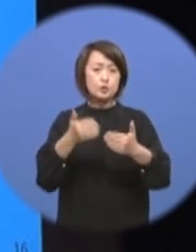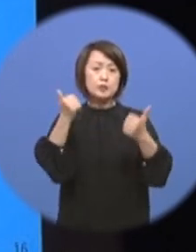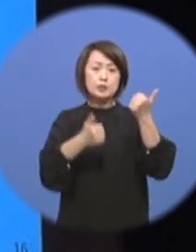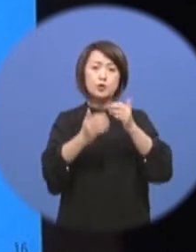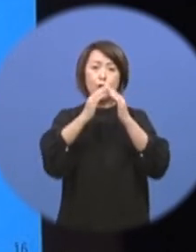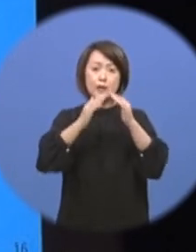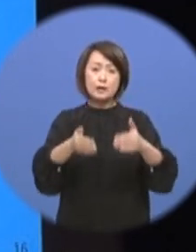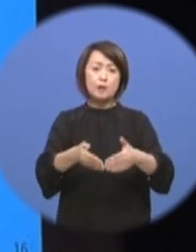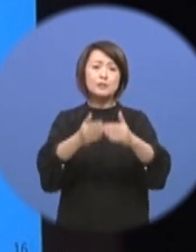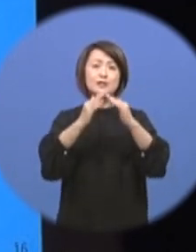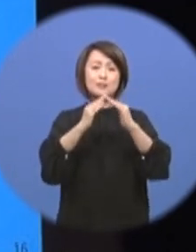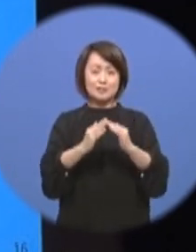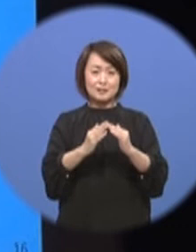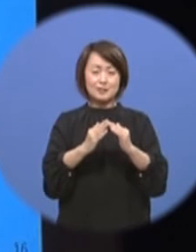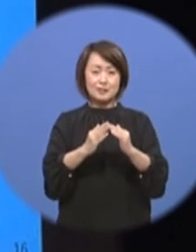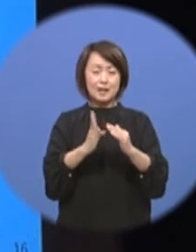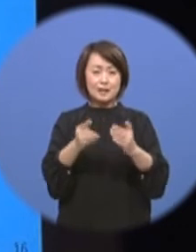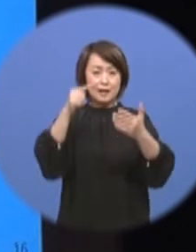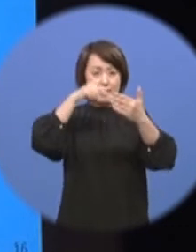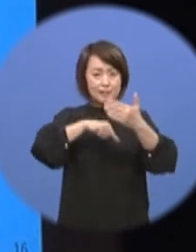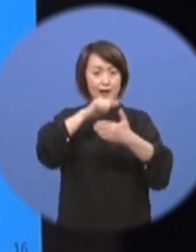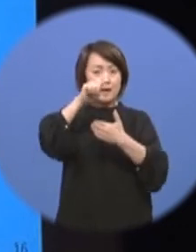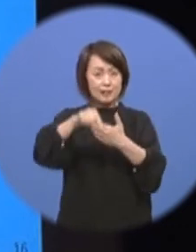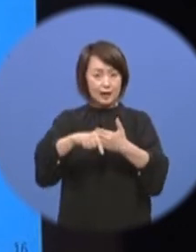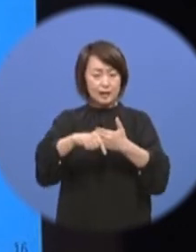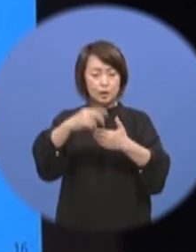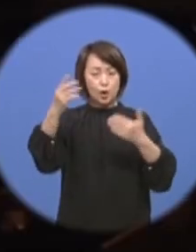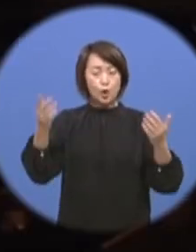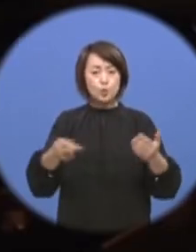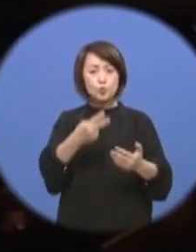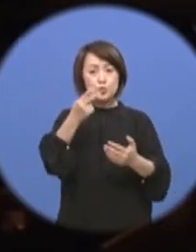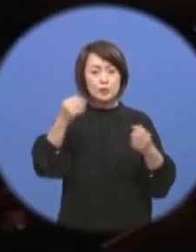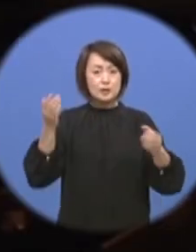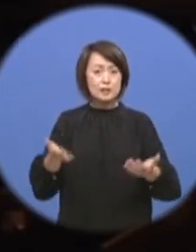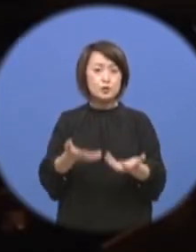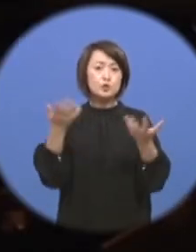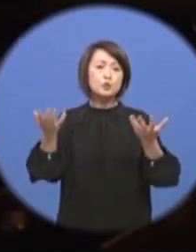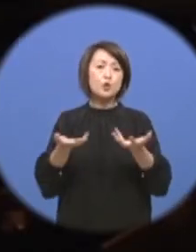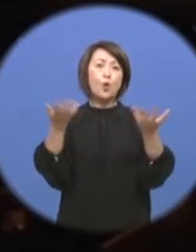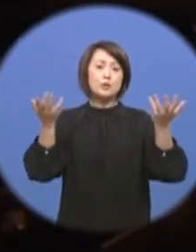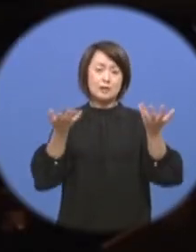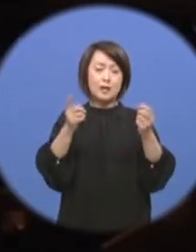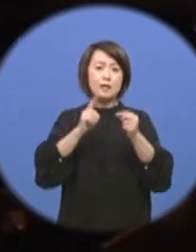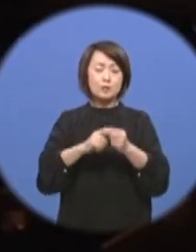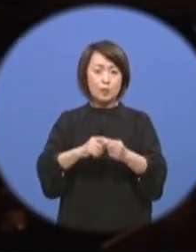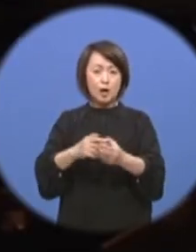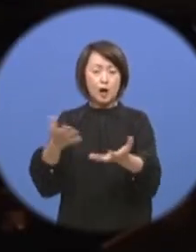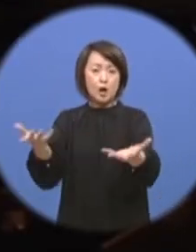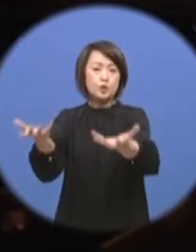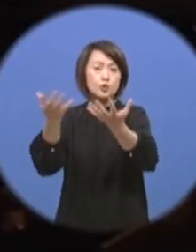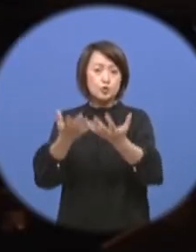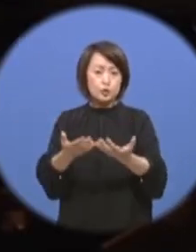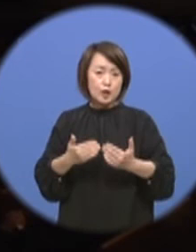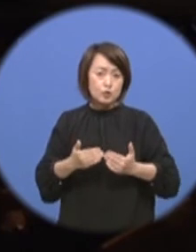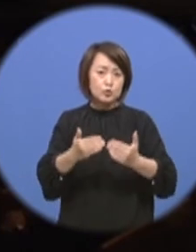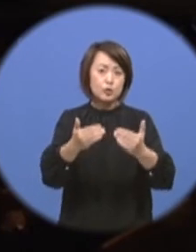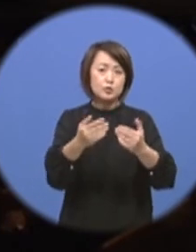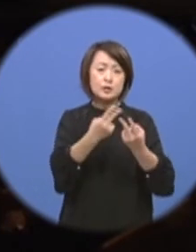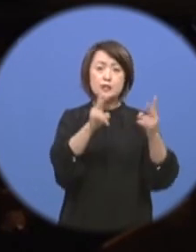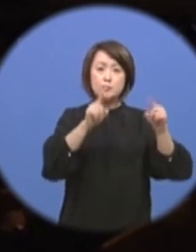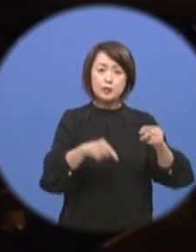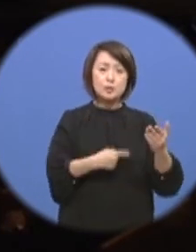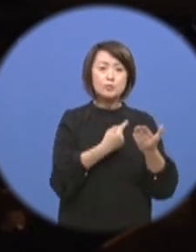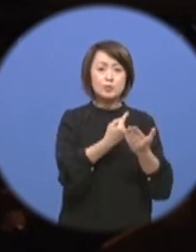して県大外での機運醸成であったり誘客促進それから催し事への